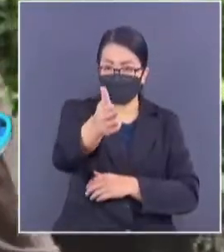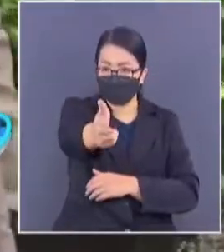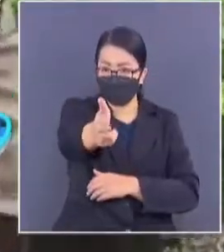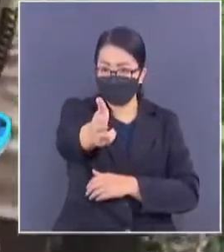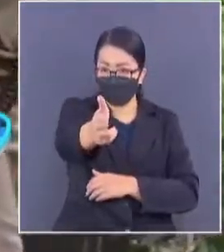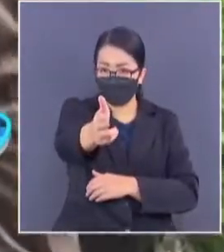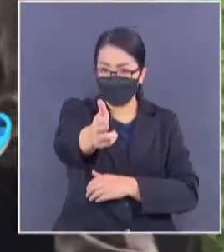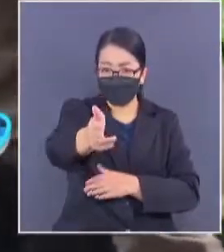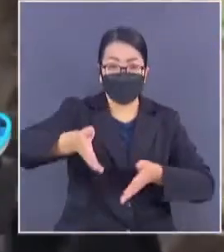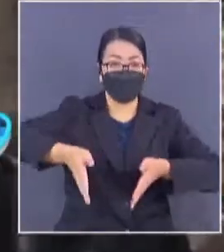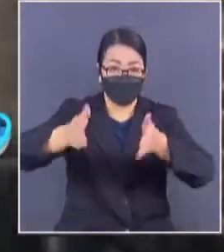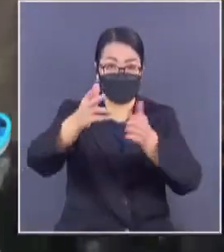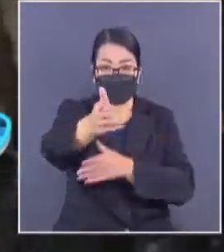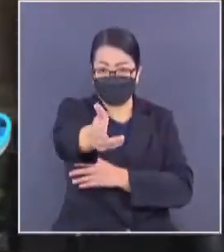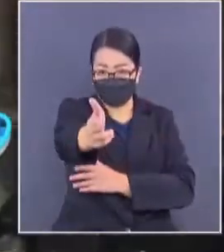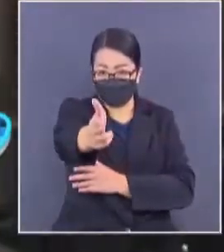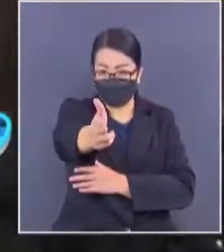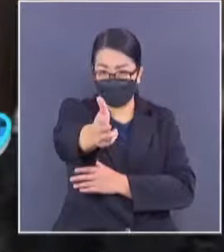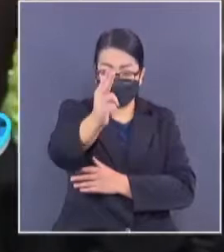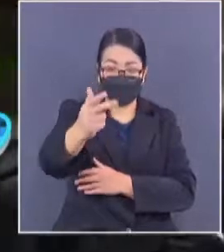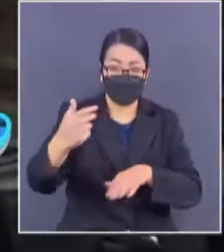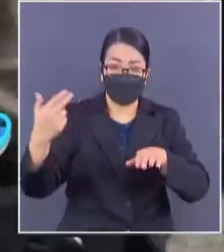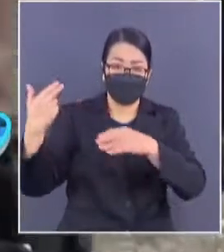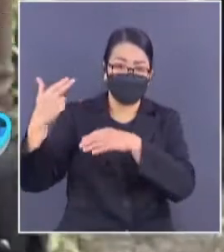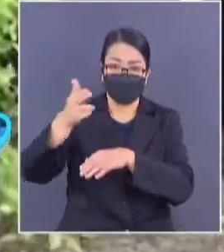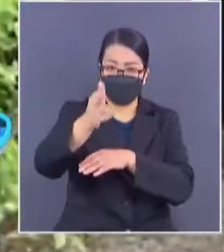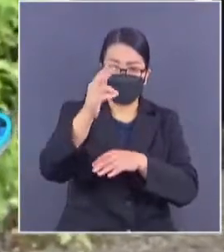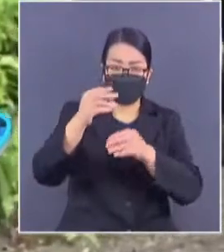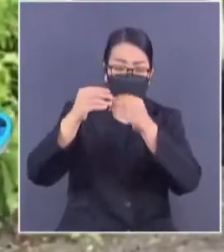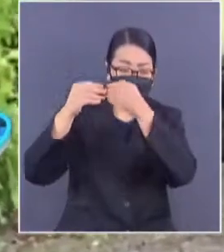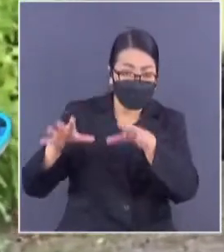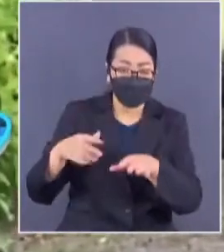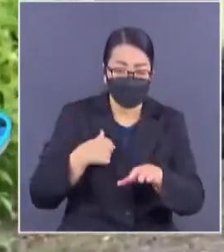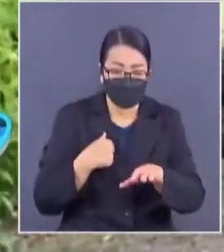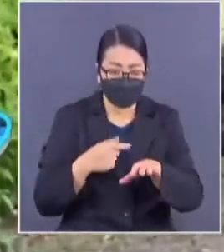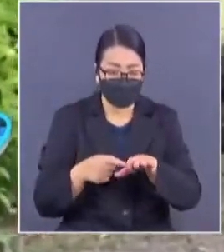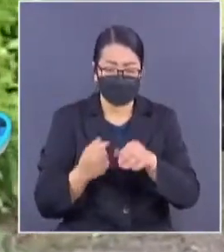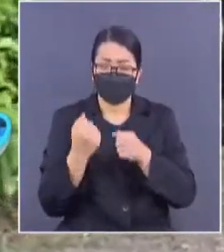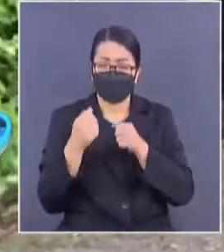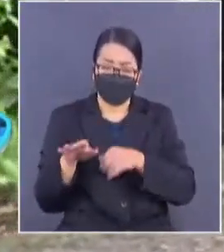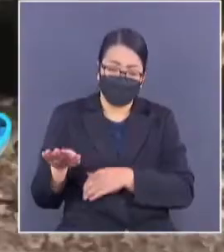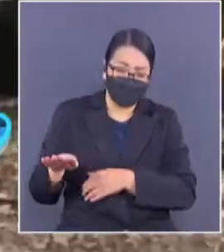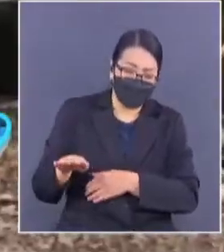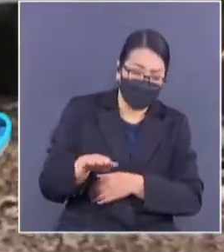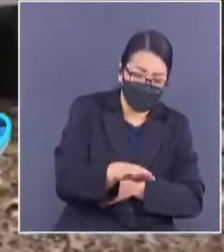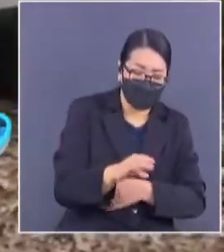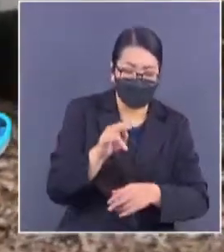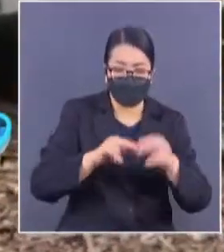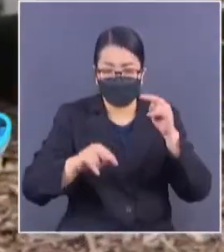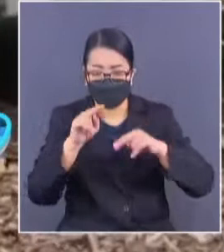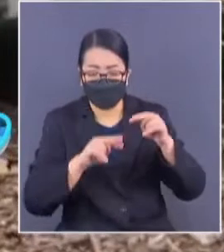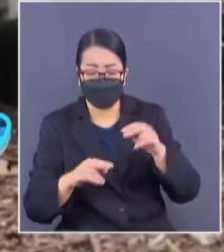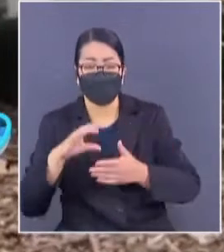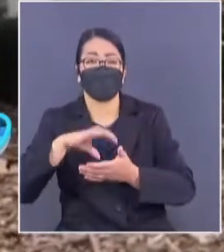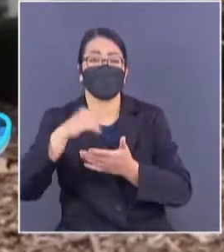มาที่บริเวณถนนจากนั้นกระจกรถของเขาก็แตกจึงขับรถชิดซ้ายตรวจสอบความเสียหายเพราะดีค่ะ